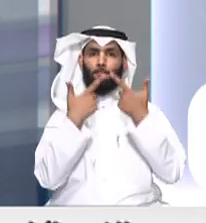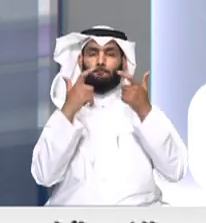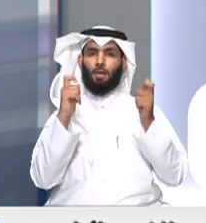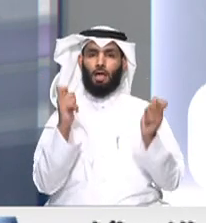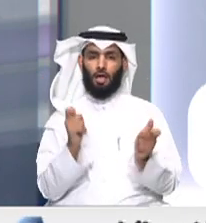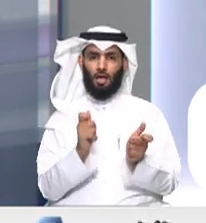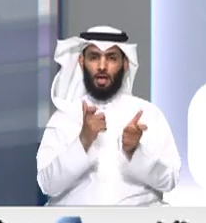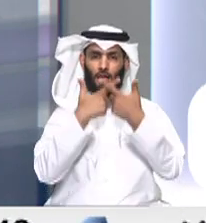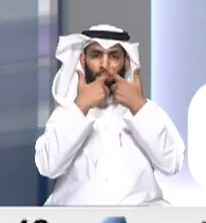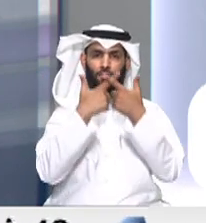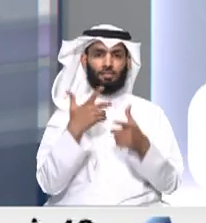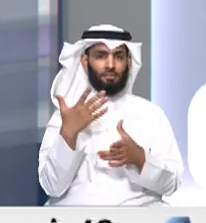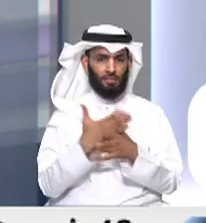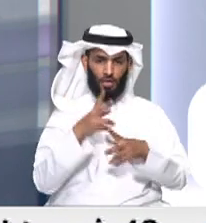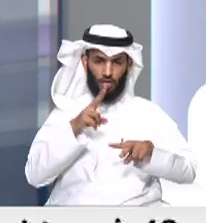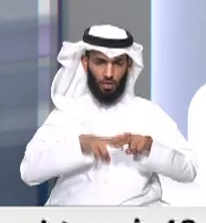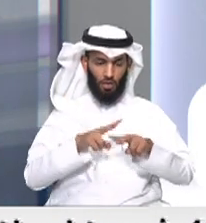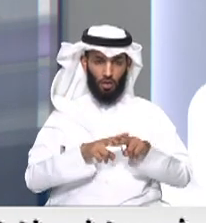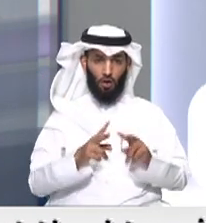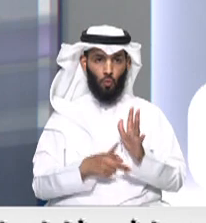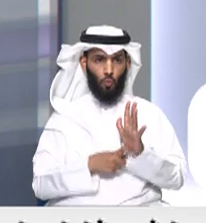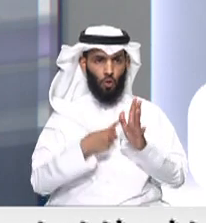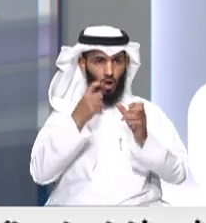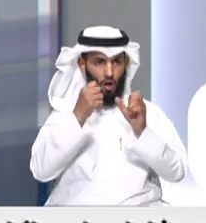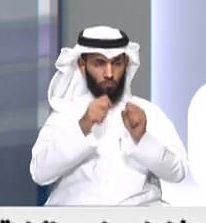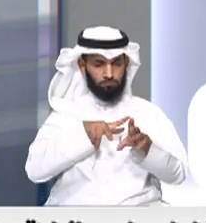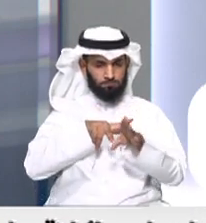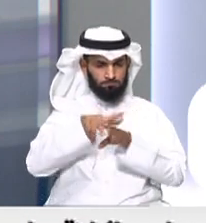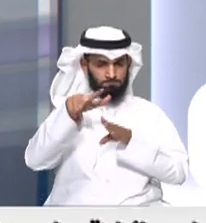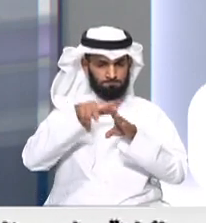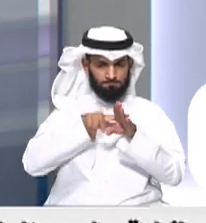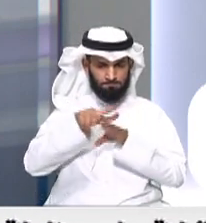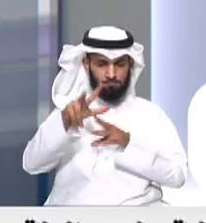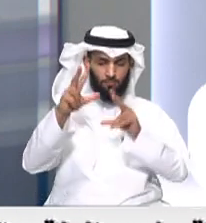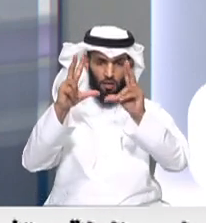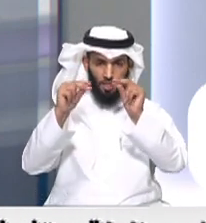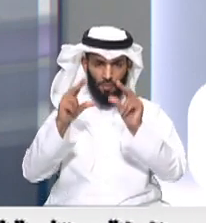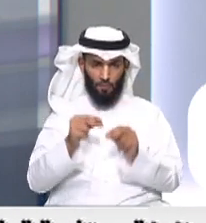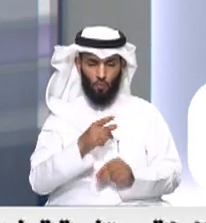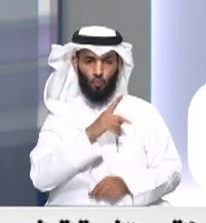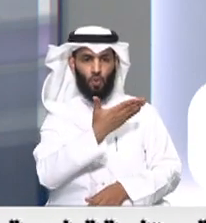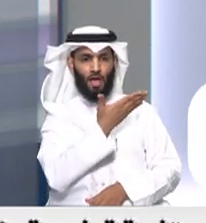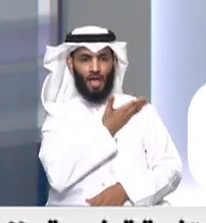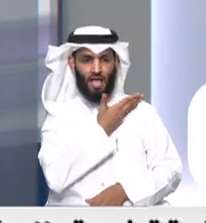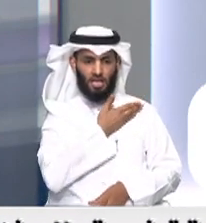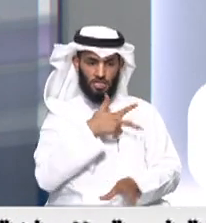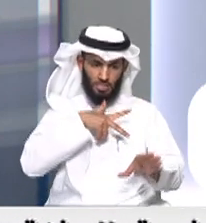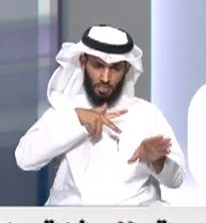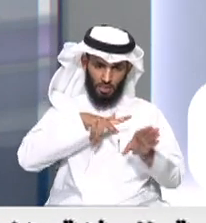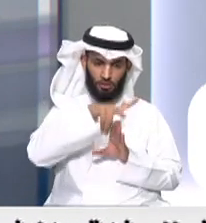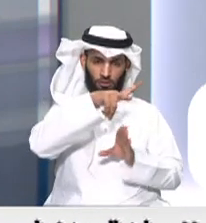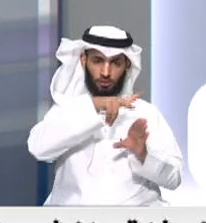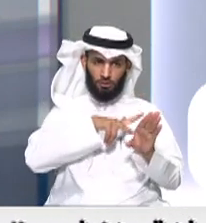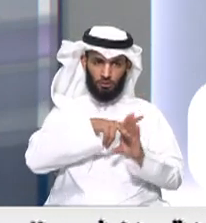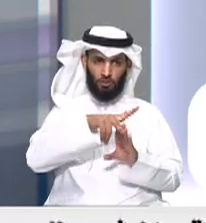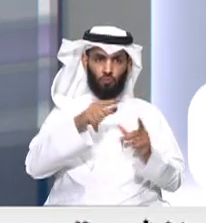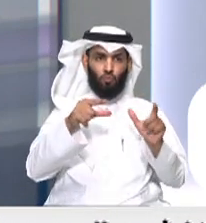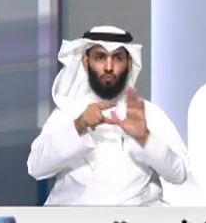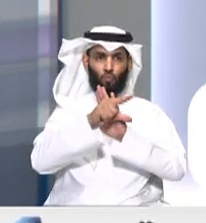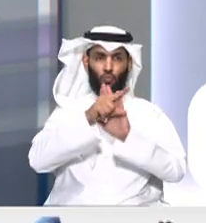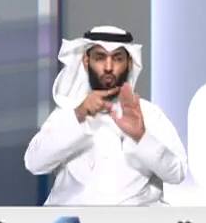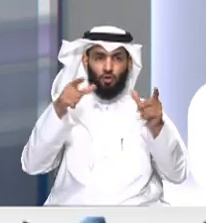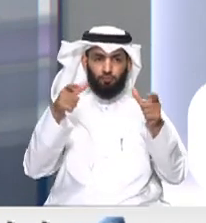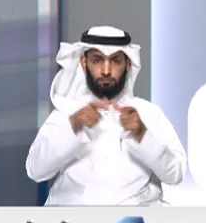ظل التصعيد الإسرائيلي غير المسبوق على لبنان واستمرار العدوان على غزة، وهو موضوع يهيمن على